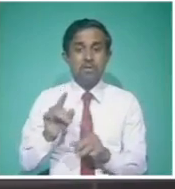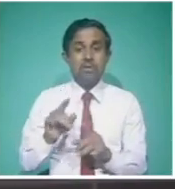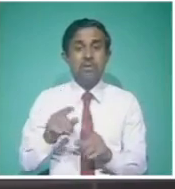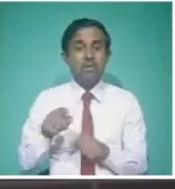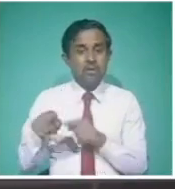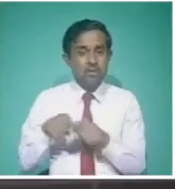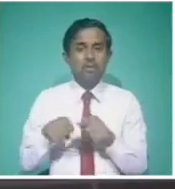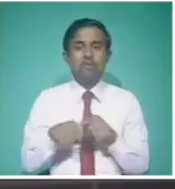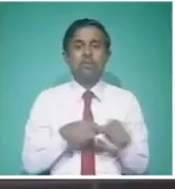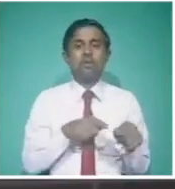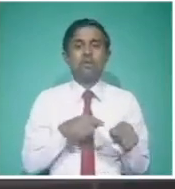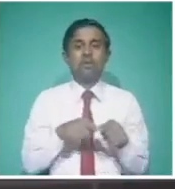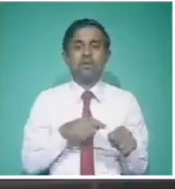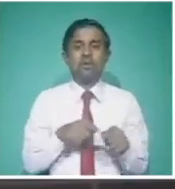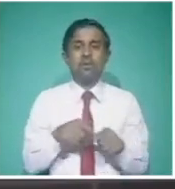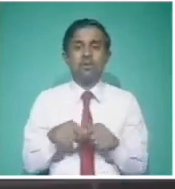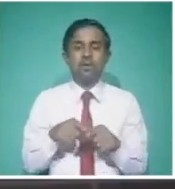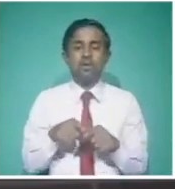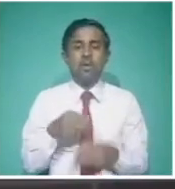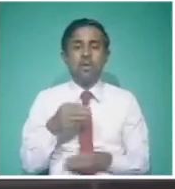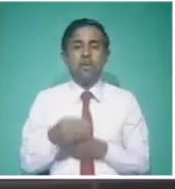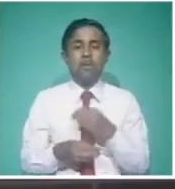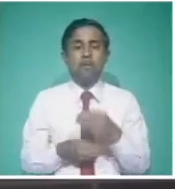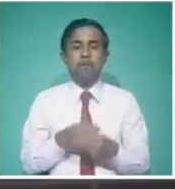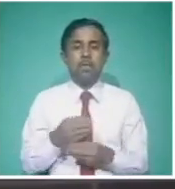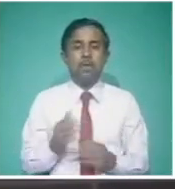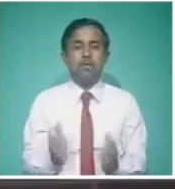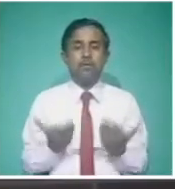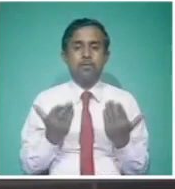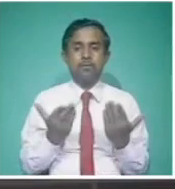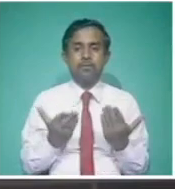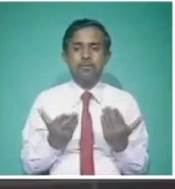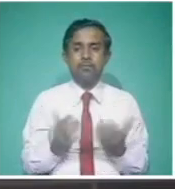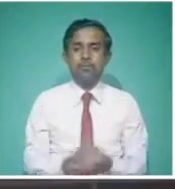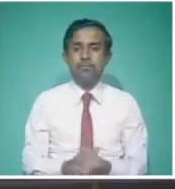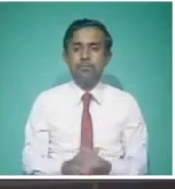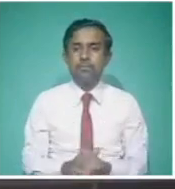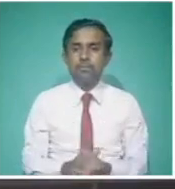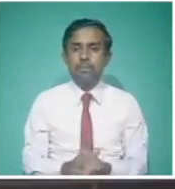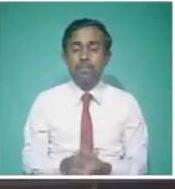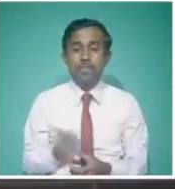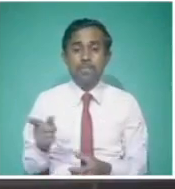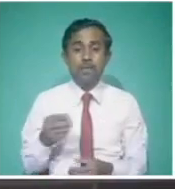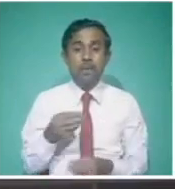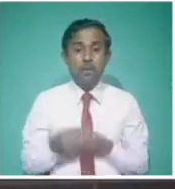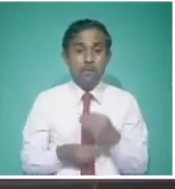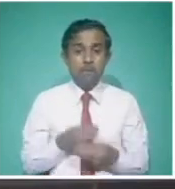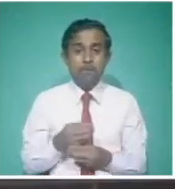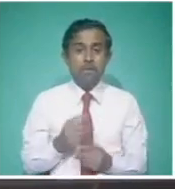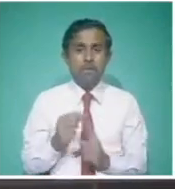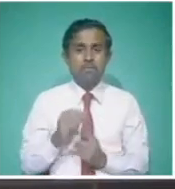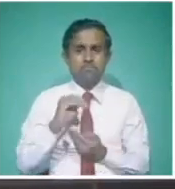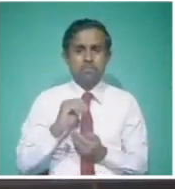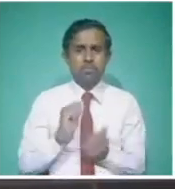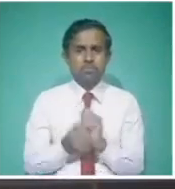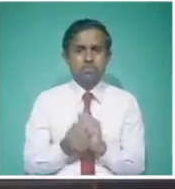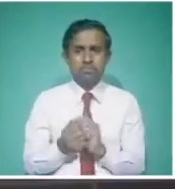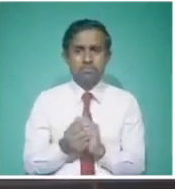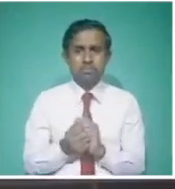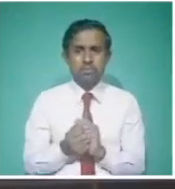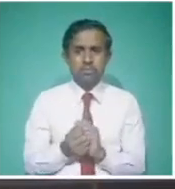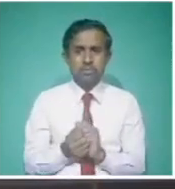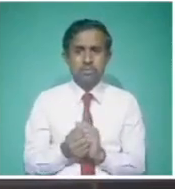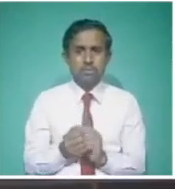සමාන ආකාරයට මෙම ආයතනය ගෙනියනවා. ඒකින්ද මේ ආයතන ප්‍රතිව්‍යුහගත